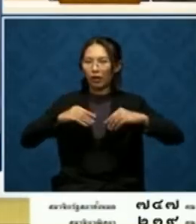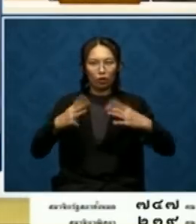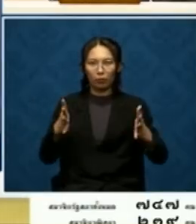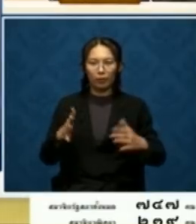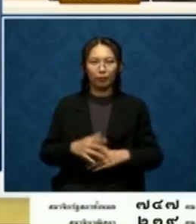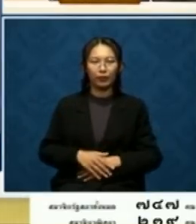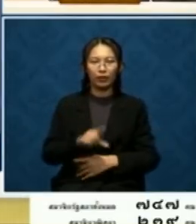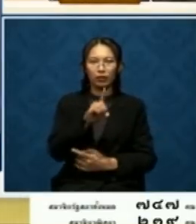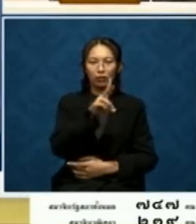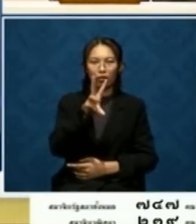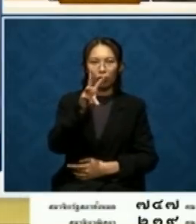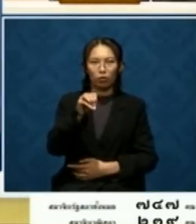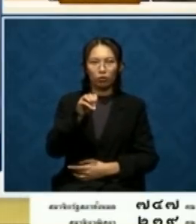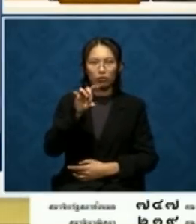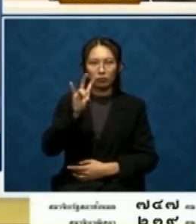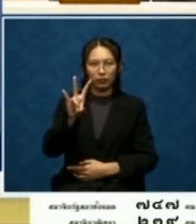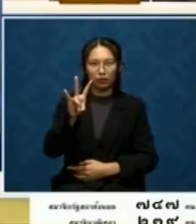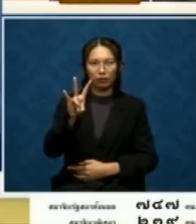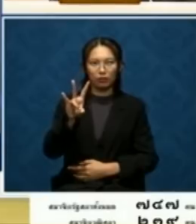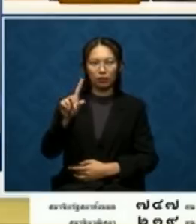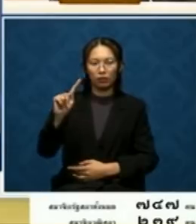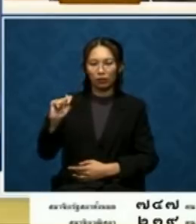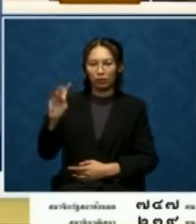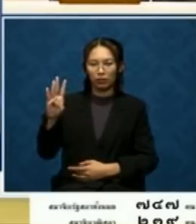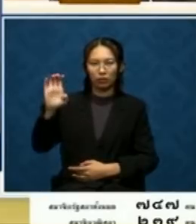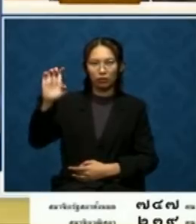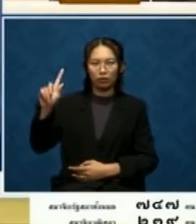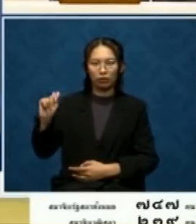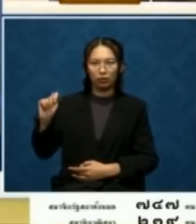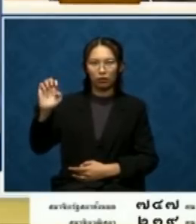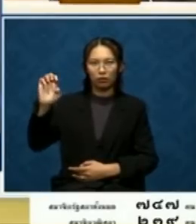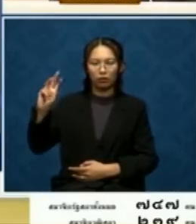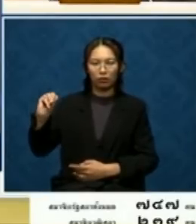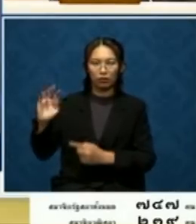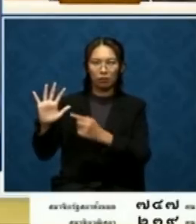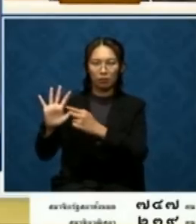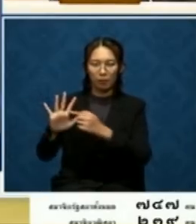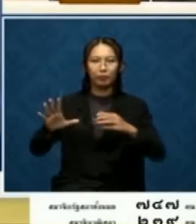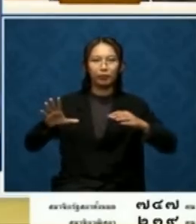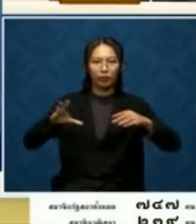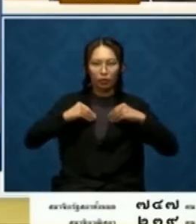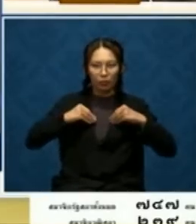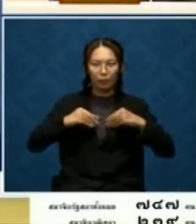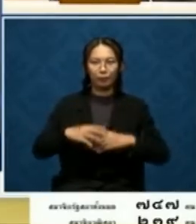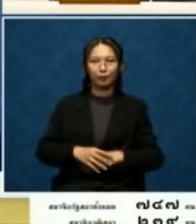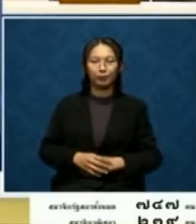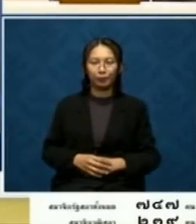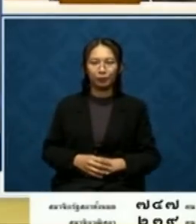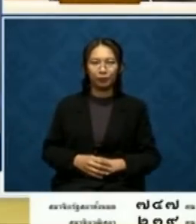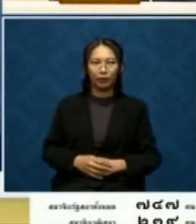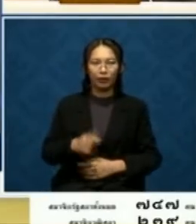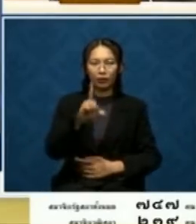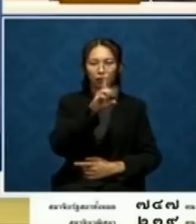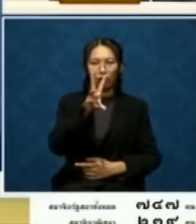อนนี้เราประเมินกันว่ามา23เสียงสำหรับสมาชิกวุฒิสภาก็คือมันเหมือนกับว่ากึ่งหนึ่งของสมาชิกวุฒิสภาที่เราต้องการเสียงแล้วนะคะตอน